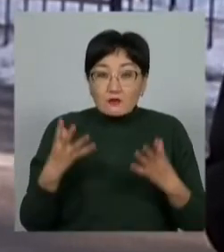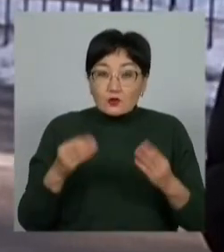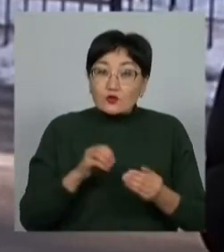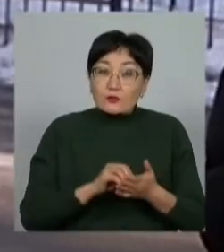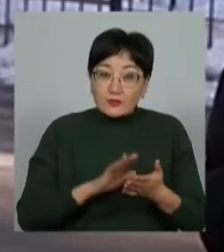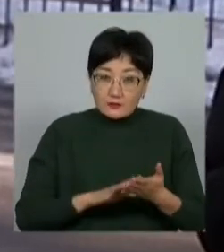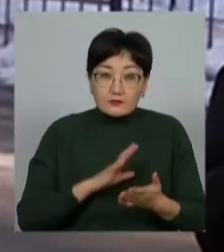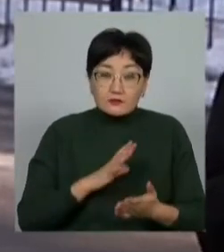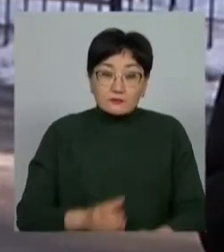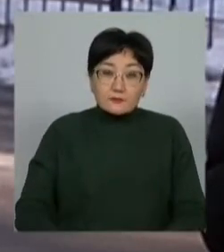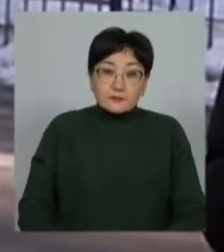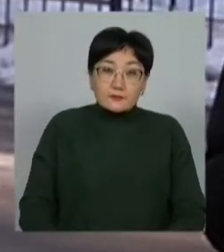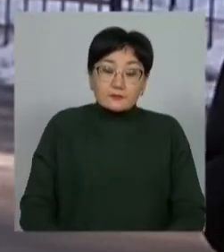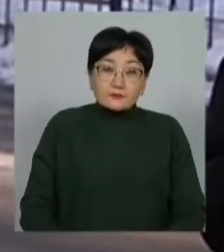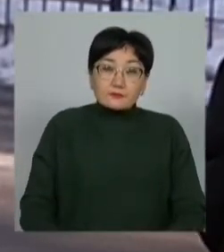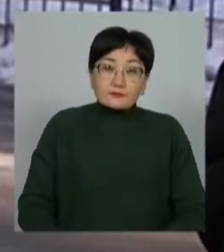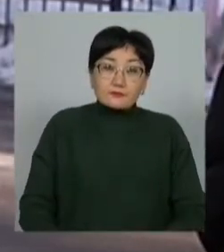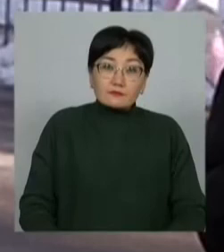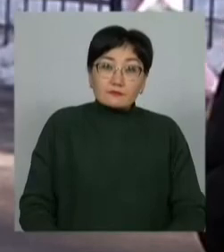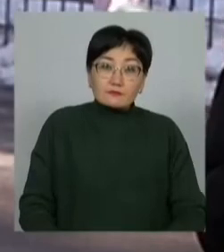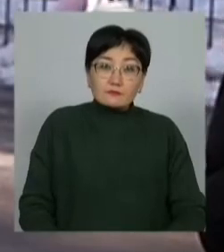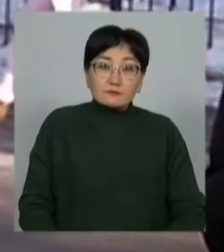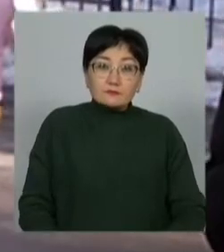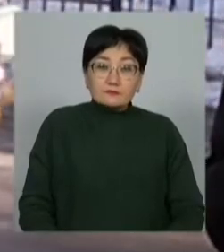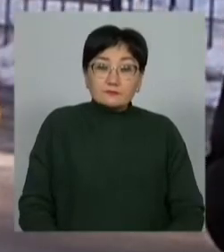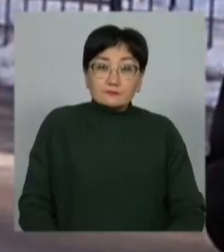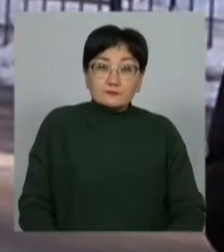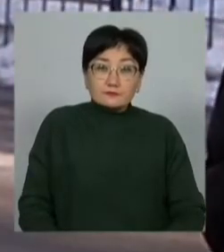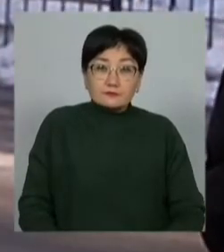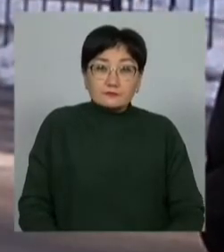қаңтарға белгіленді. Ұлағат Арғын, Арсен Сандыбаев, Алматы телеарнасы.